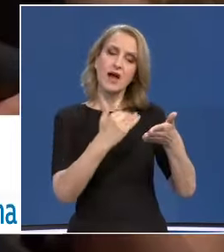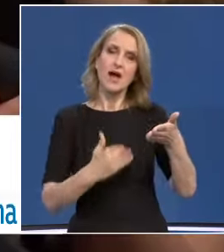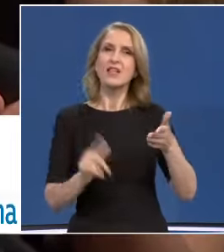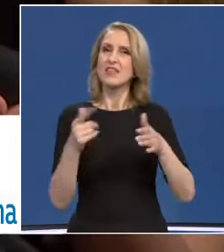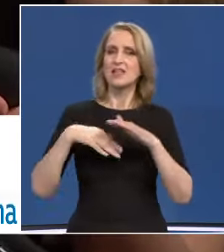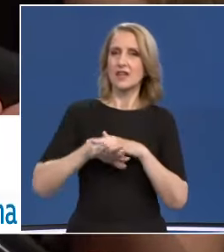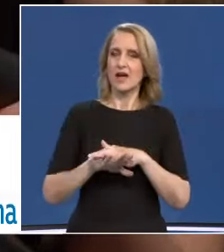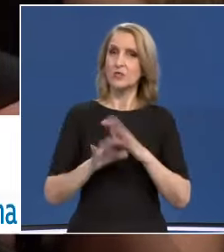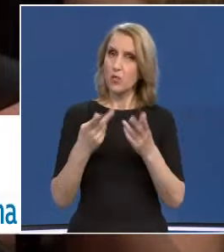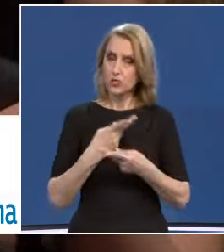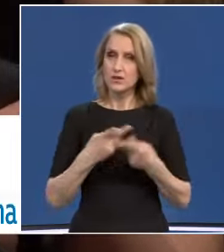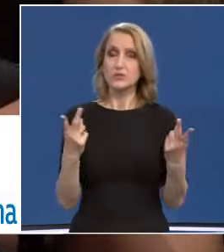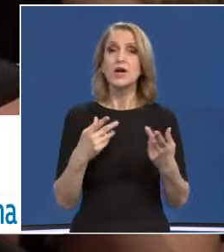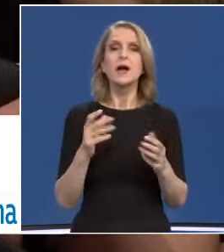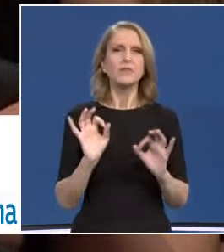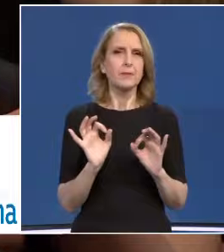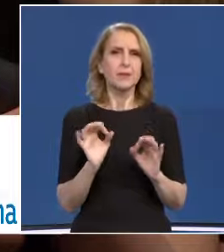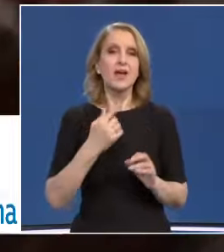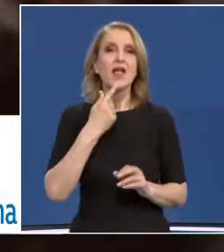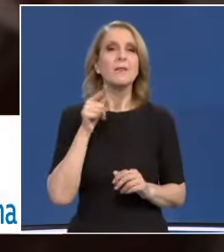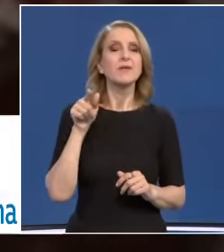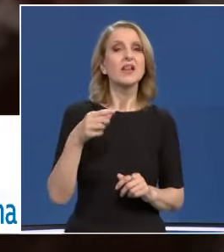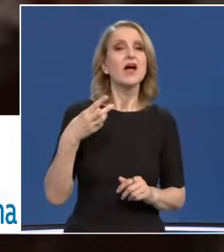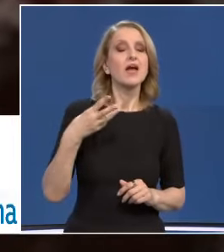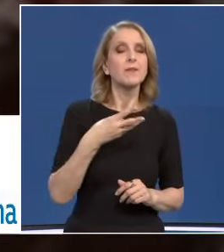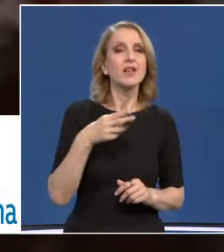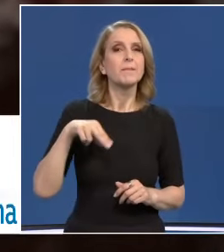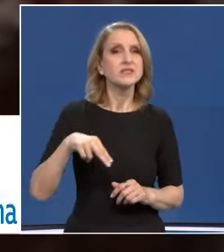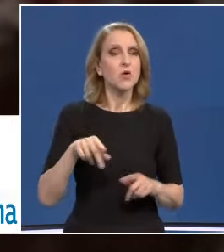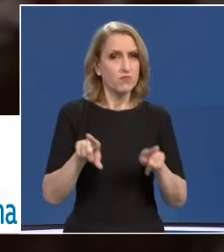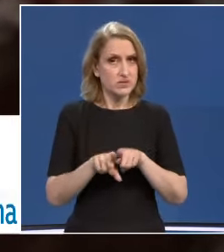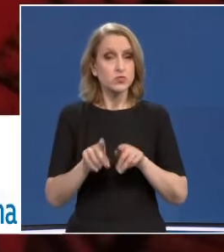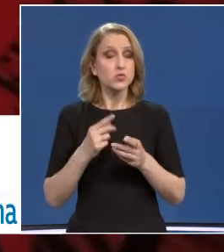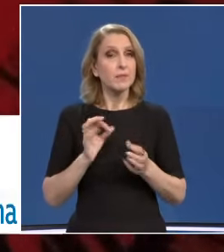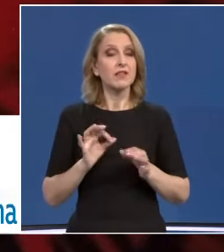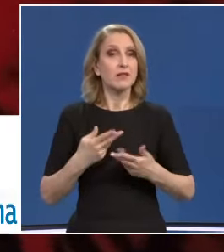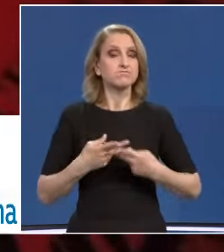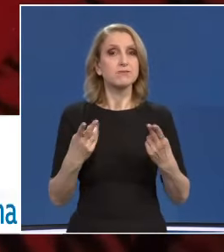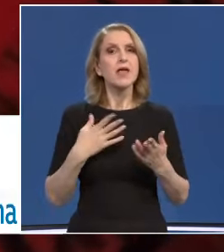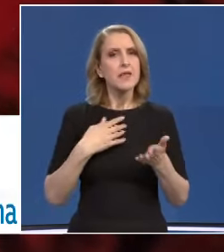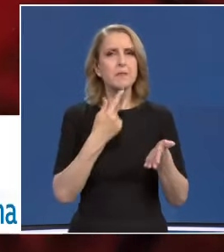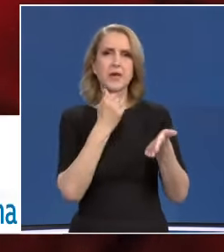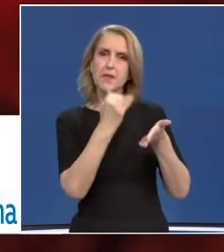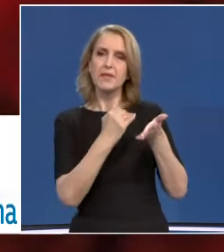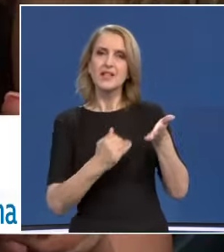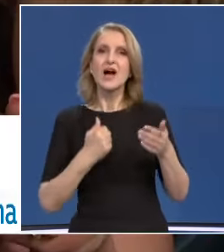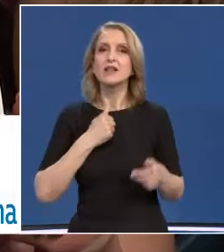както, например, вчера това се случи с името на Емил Писков. Освен магистрати в така наречения доклад, има и имена на пострадали. Да, споменати